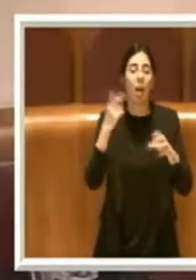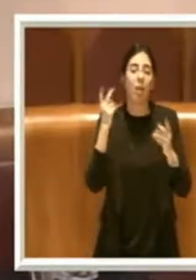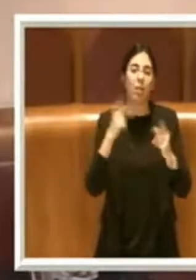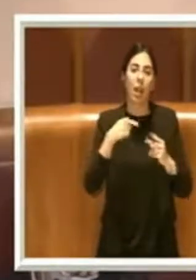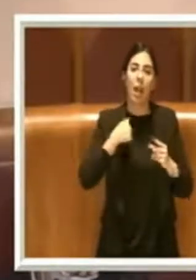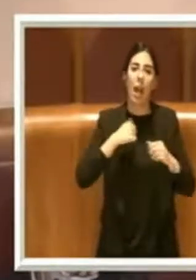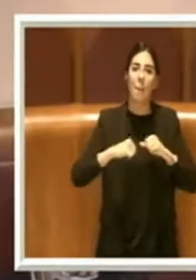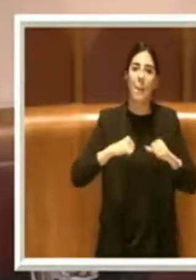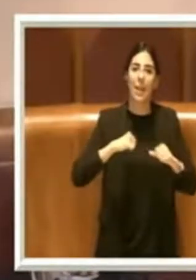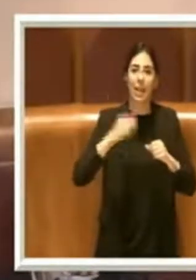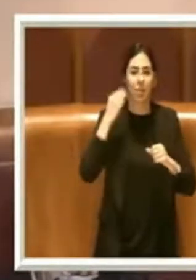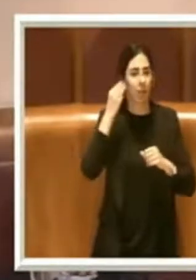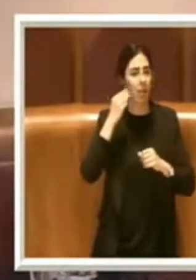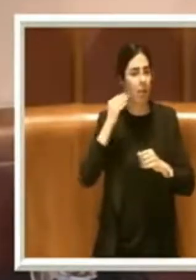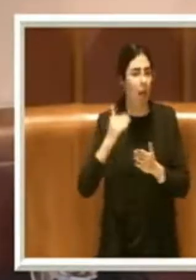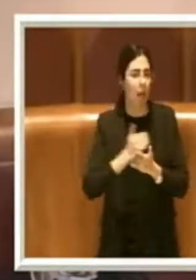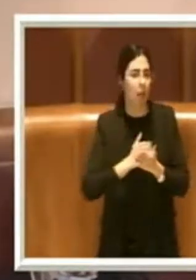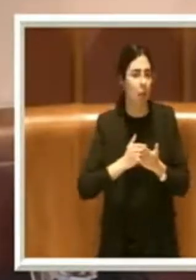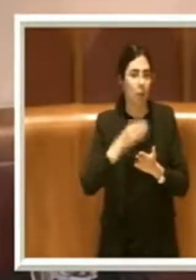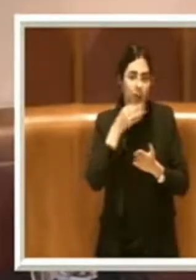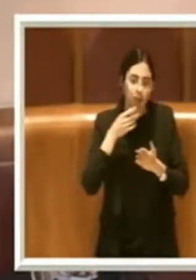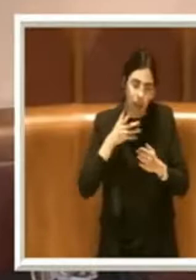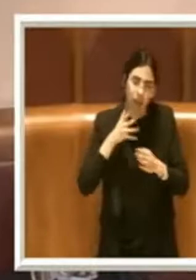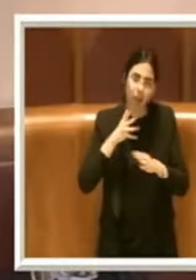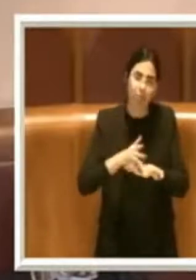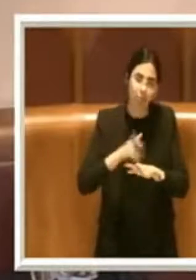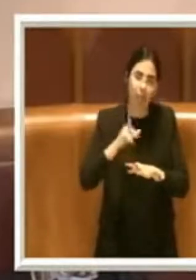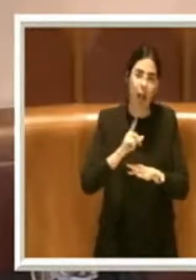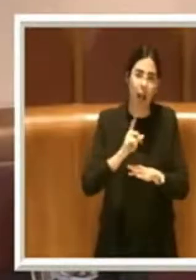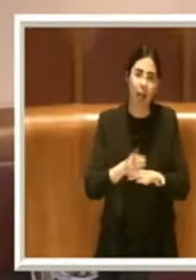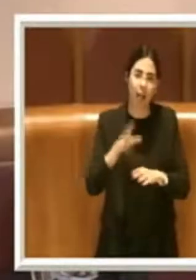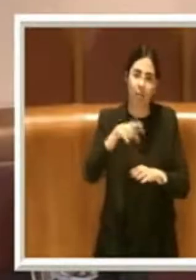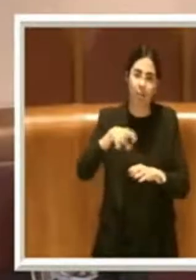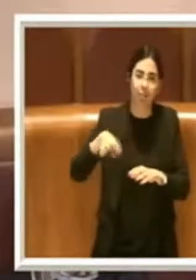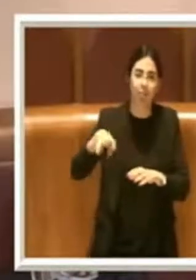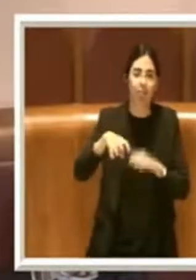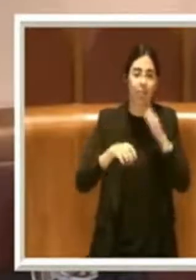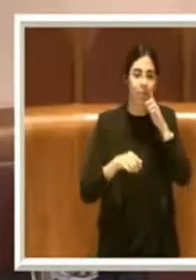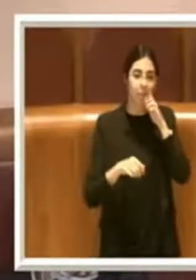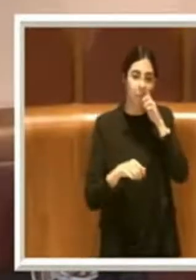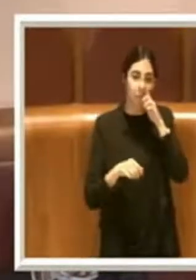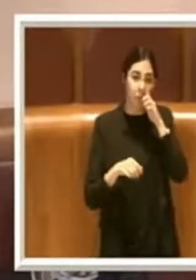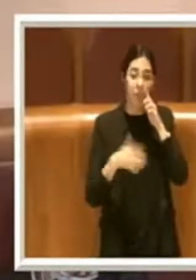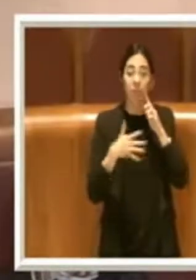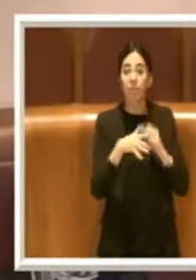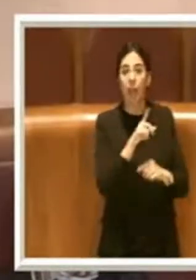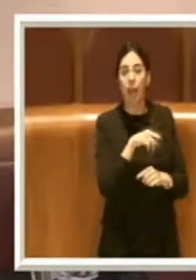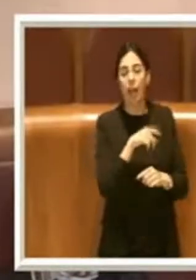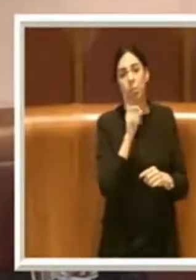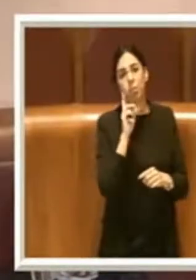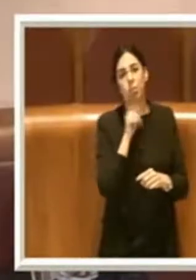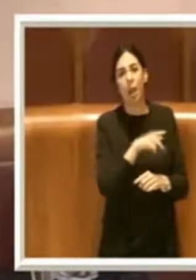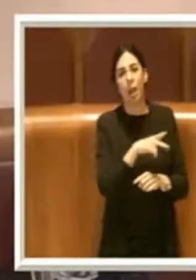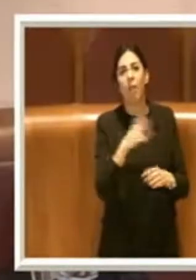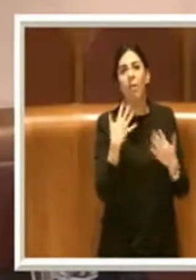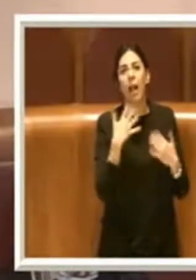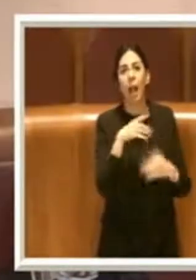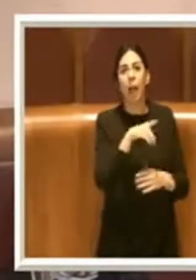ovviamente lavorerà anche per questo. Inizieranno a breve anche gli interventi sempre a Villa Panfili,